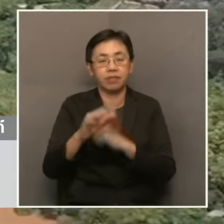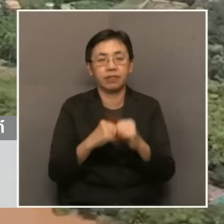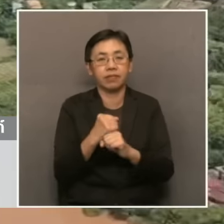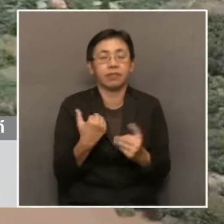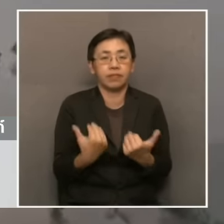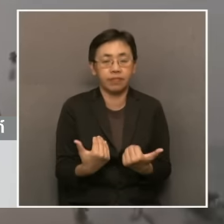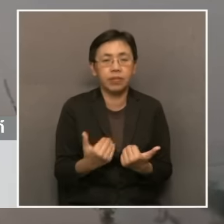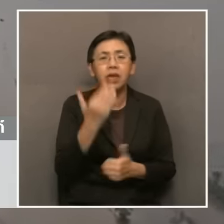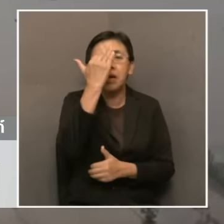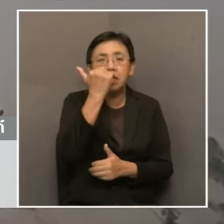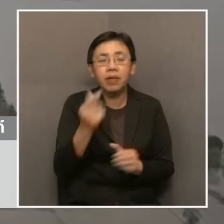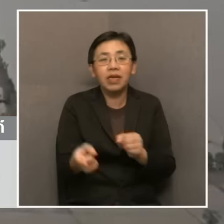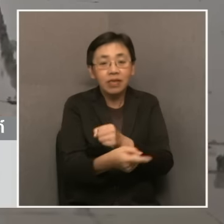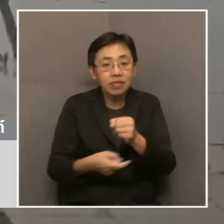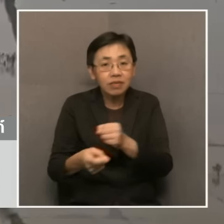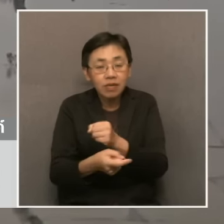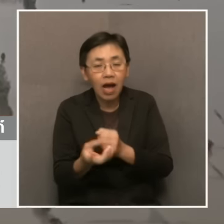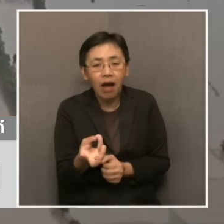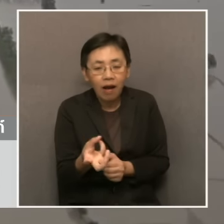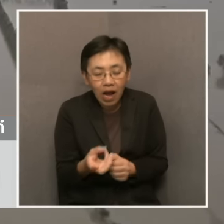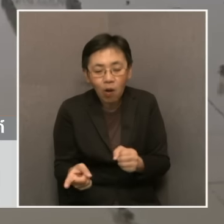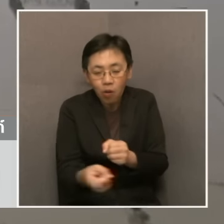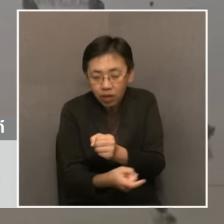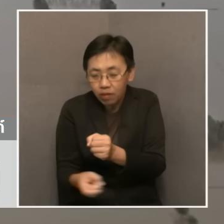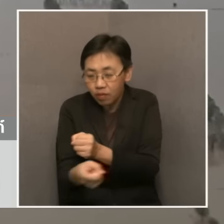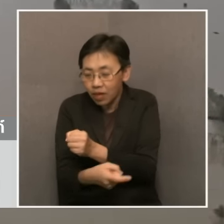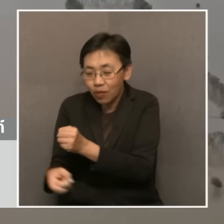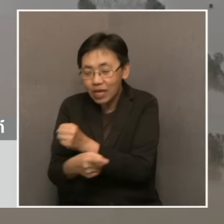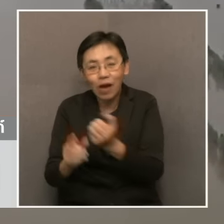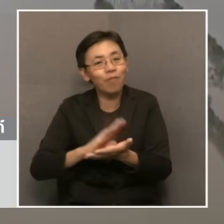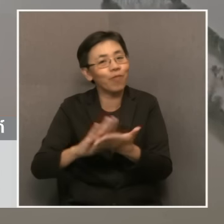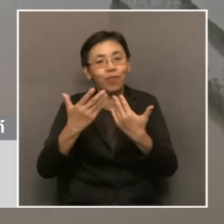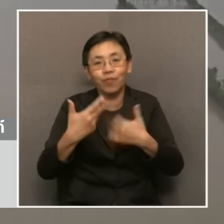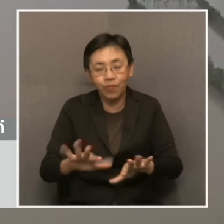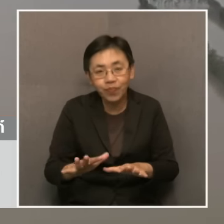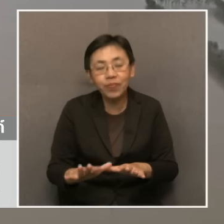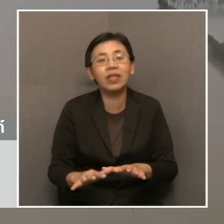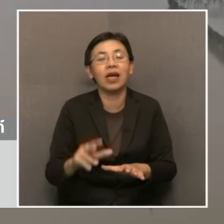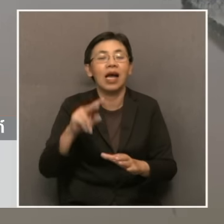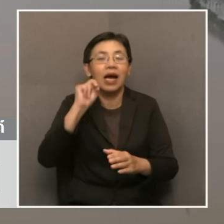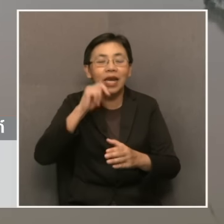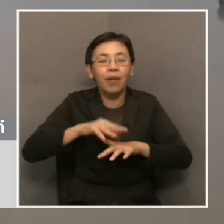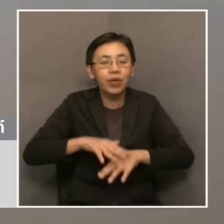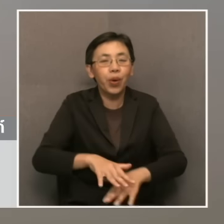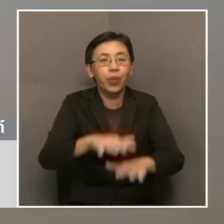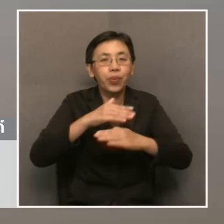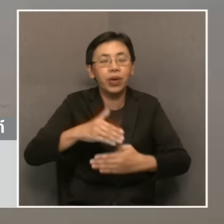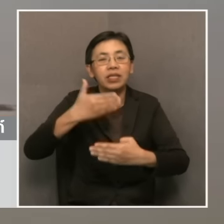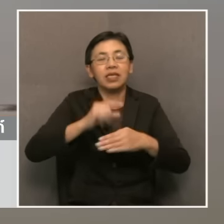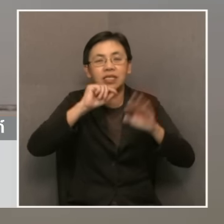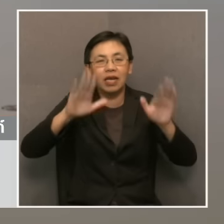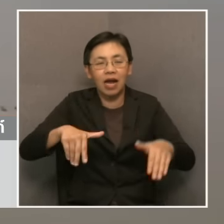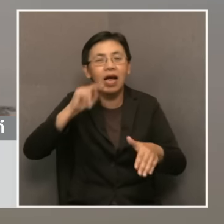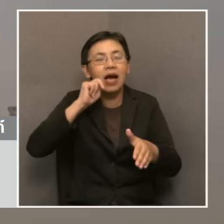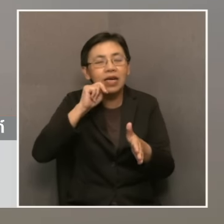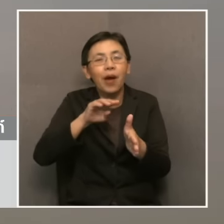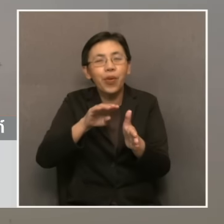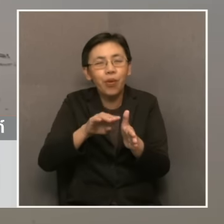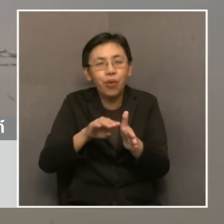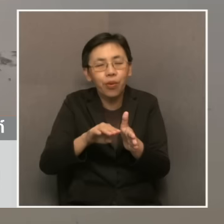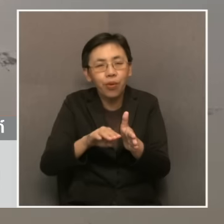ที่ก็เก็บเกี่ยวข้าวเสร็จสิ้นหมดแล้วเพื่อให้น้ำไหลเข้าสู่เขื่อนเจ้าพระยาจังหวัดชัยนาทน้อยลงซึ่งก็จะสาม